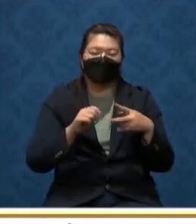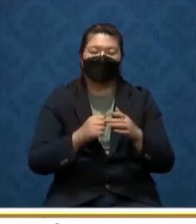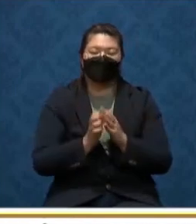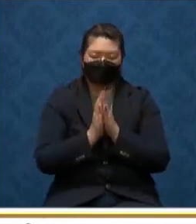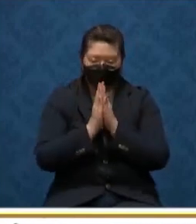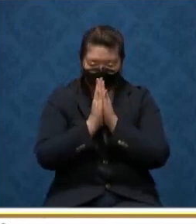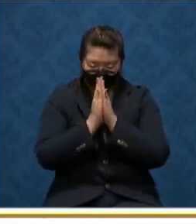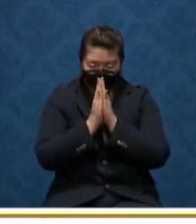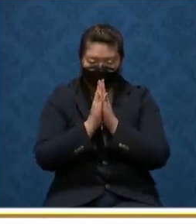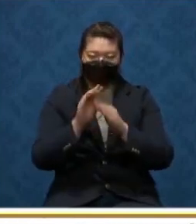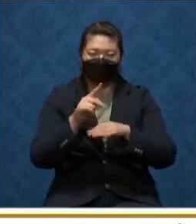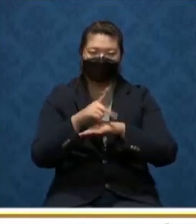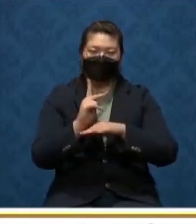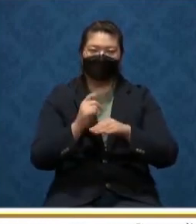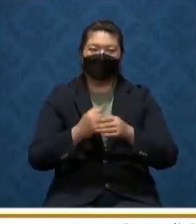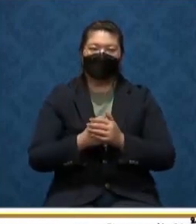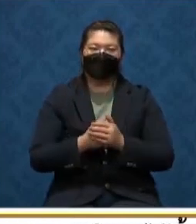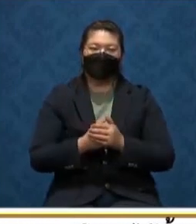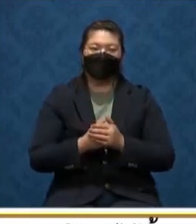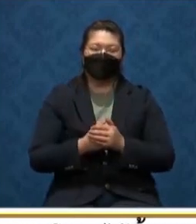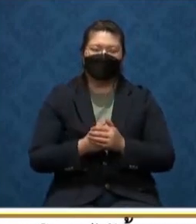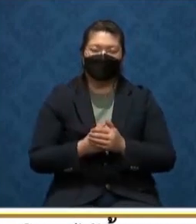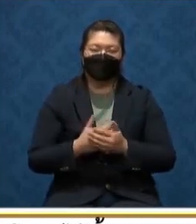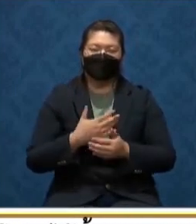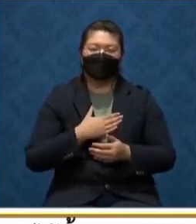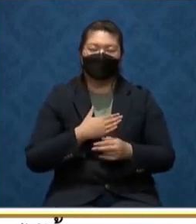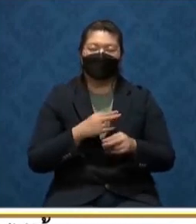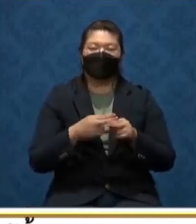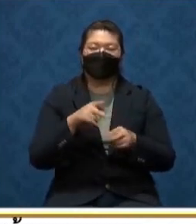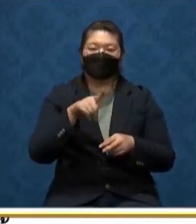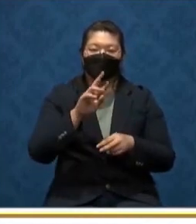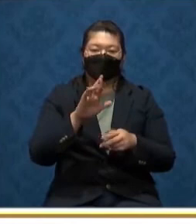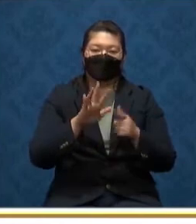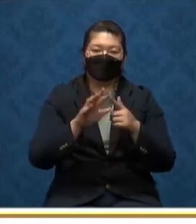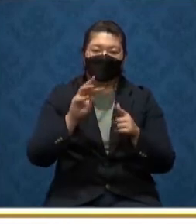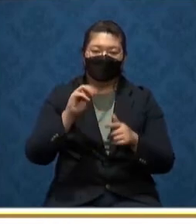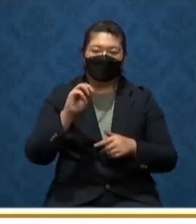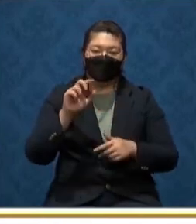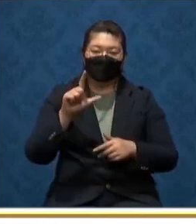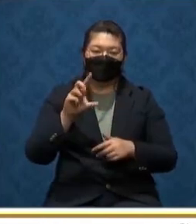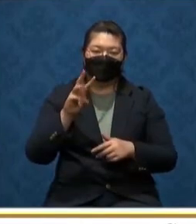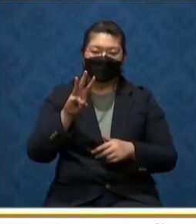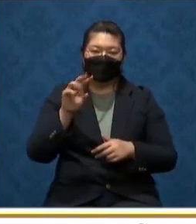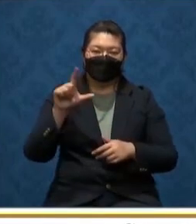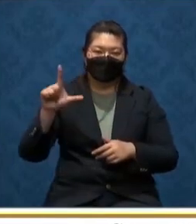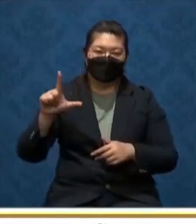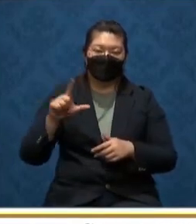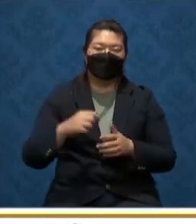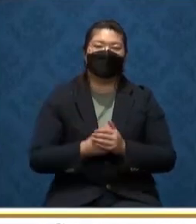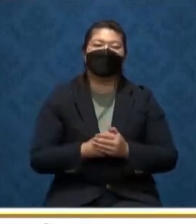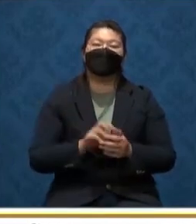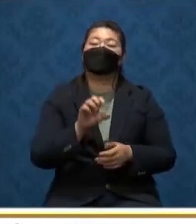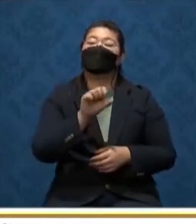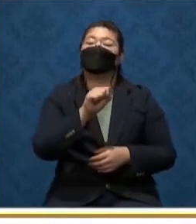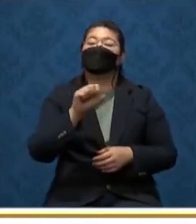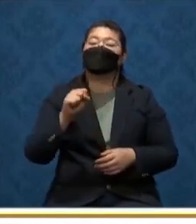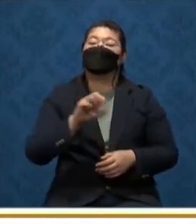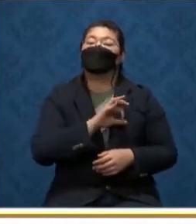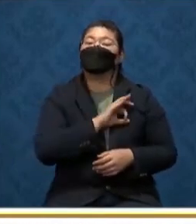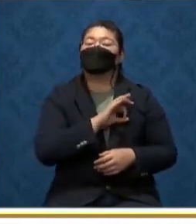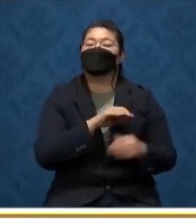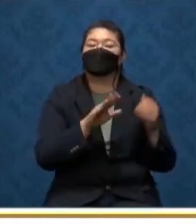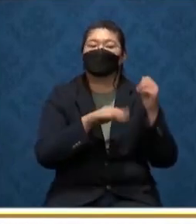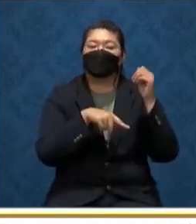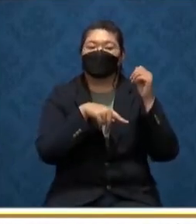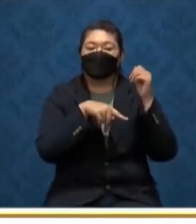กลัเรีนท่ประฐานศพาที่กลบก็ผม spotted the EPA .สมัชิศพาผแน ราชดพระ Youth